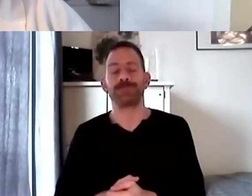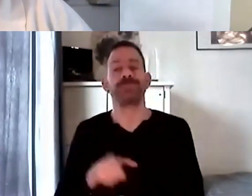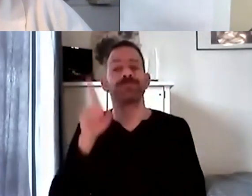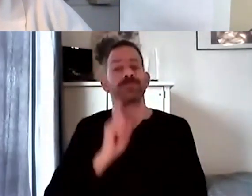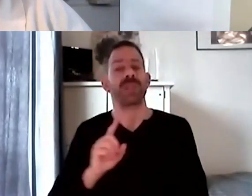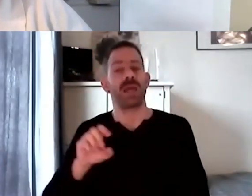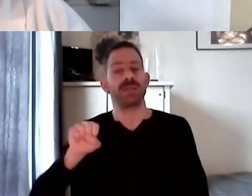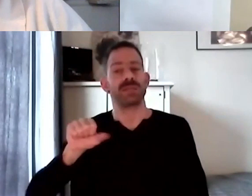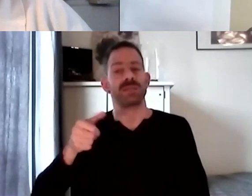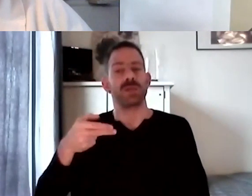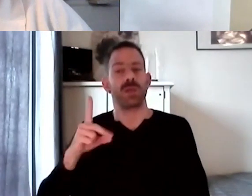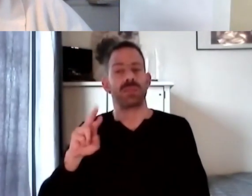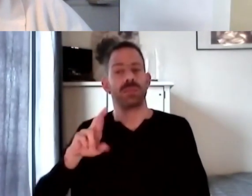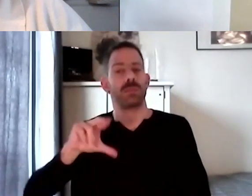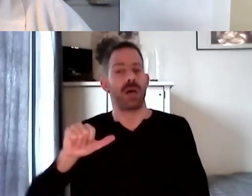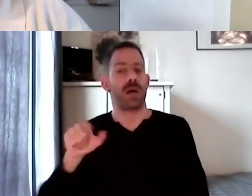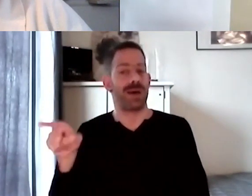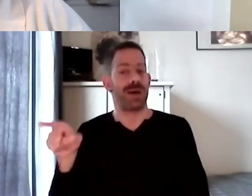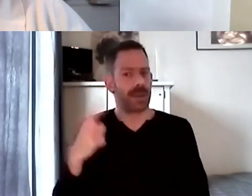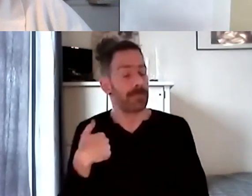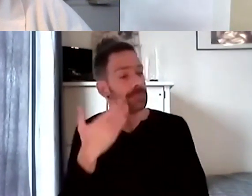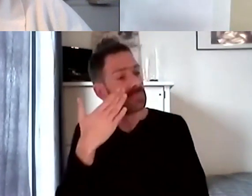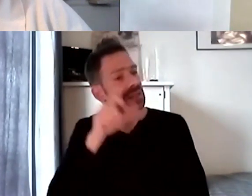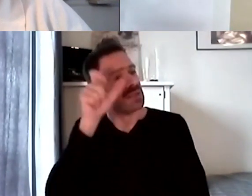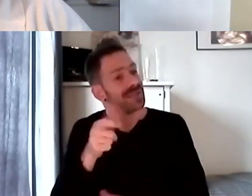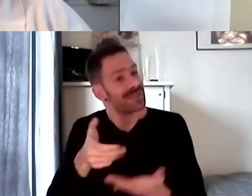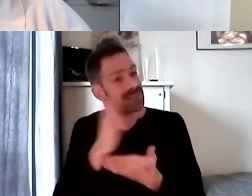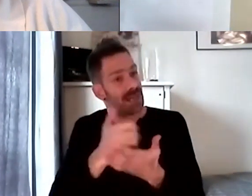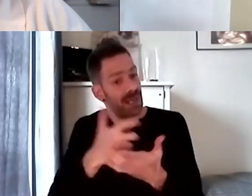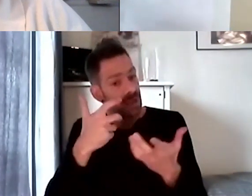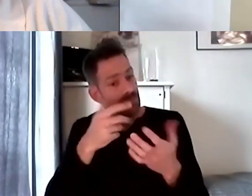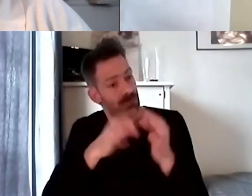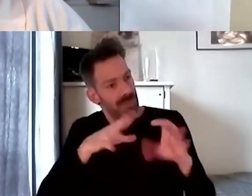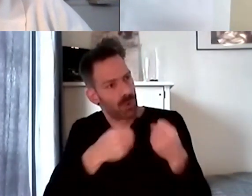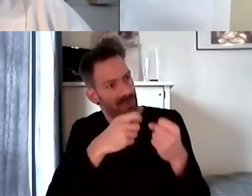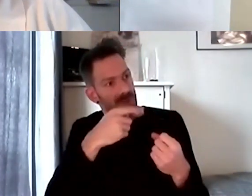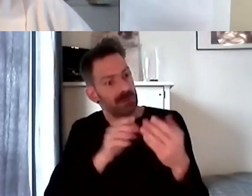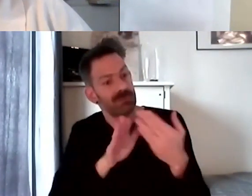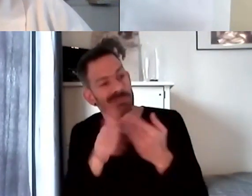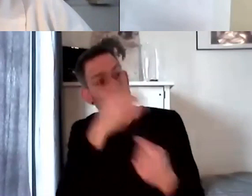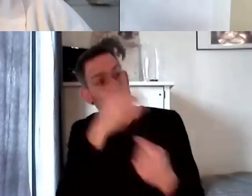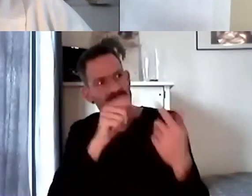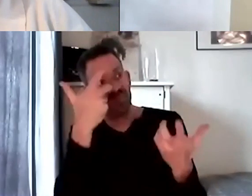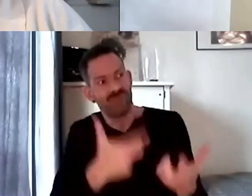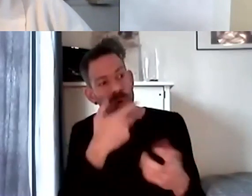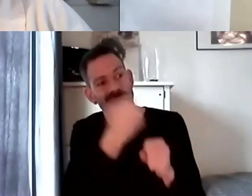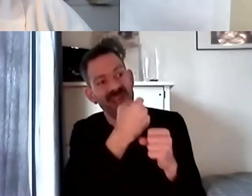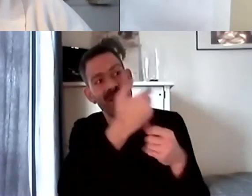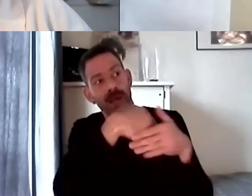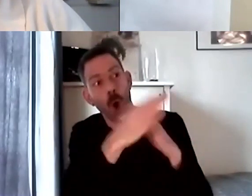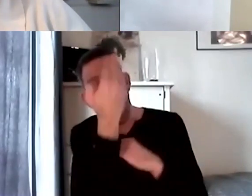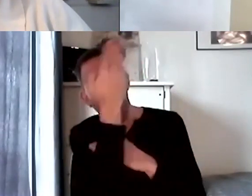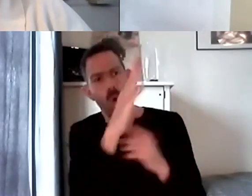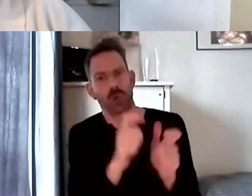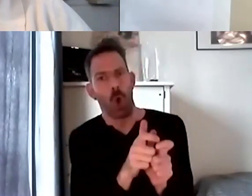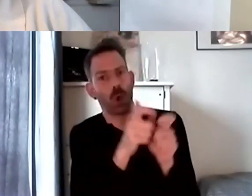où le salarié fait le bilan de compétences pour rechercher un emploi en dehors de son entreprise, parce que c'est son objectif, comment